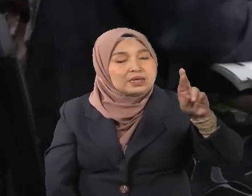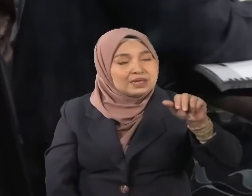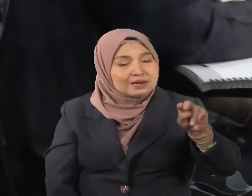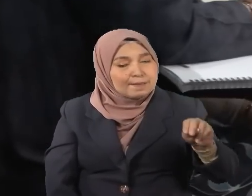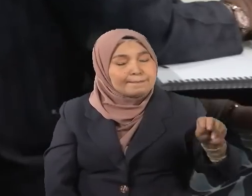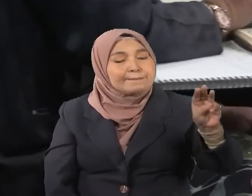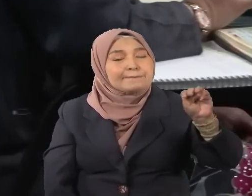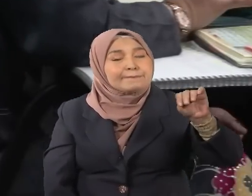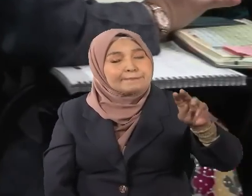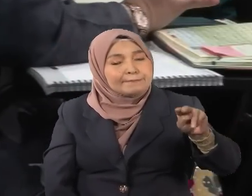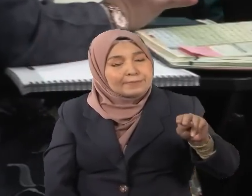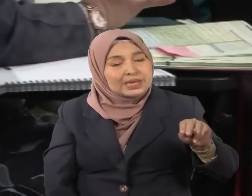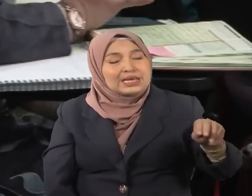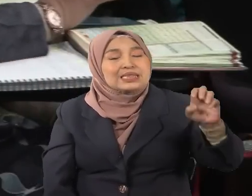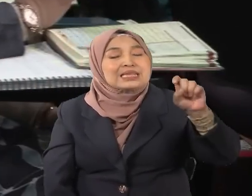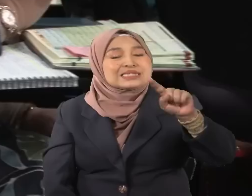بِخَيْرٍ